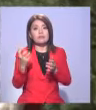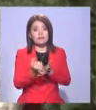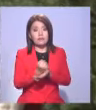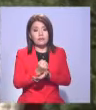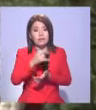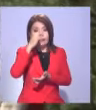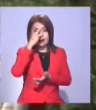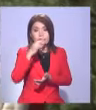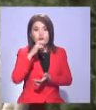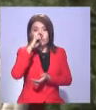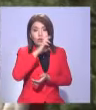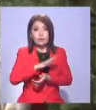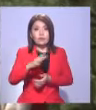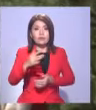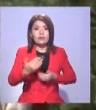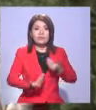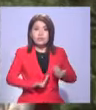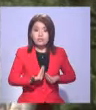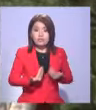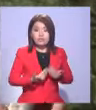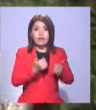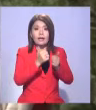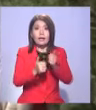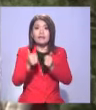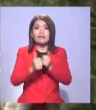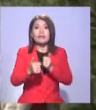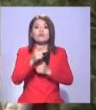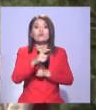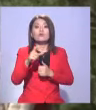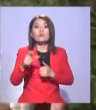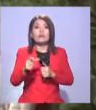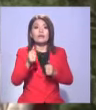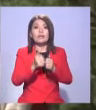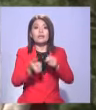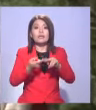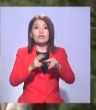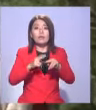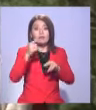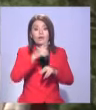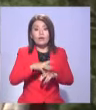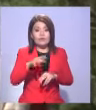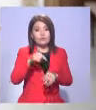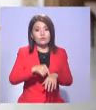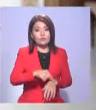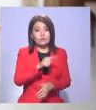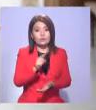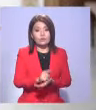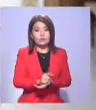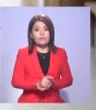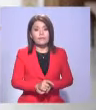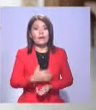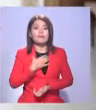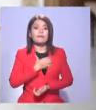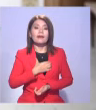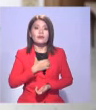Қазақ ұлтының тағдырына деген жауапкершілікті әрбір қазақ әрбір осы елдің азаматы сезіну керек деп ойлаймын. Өте